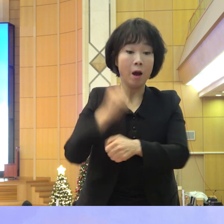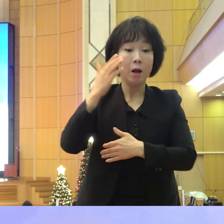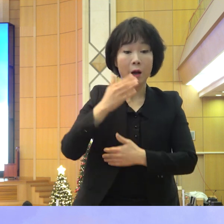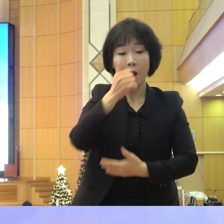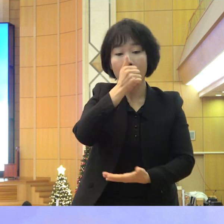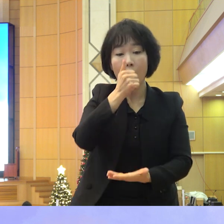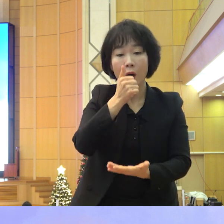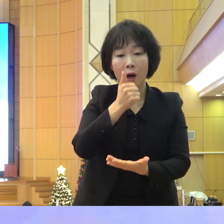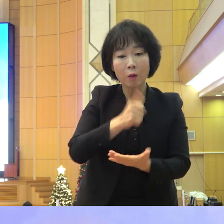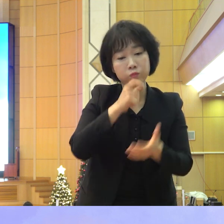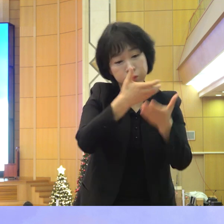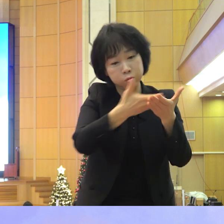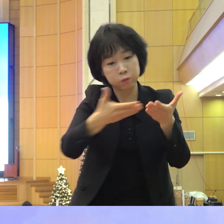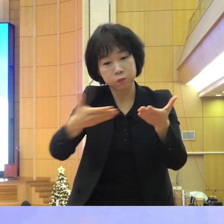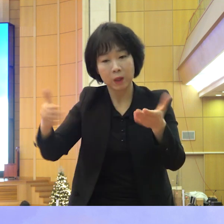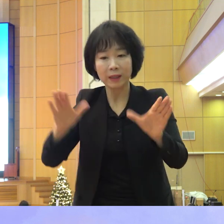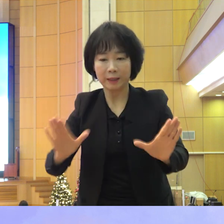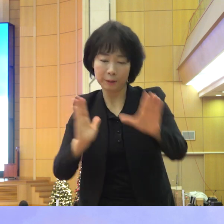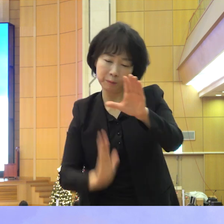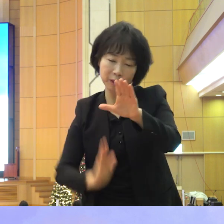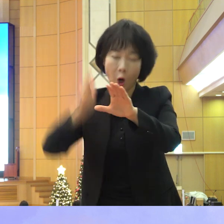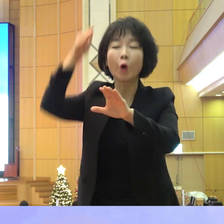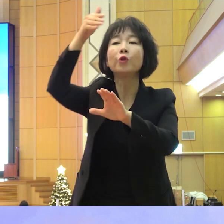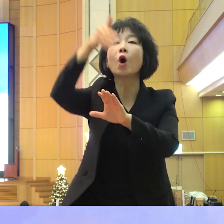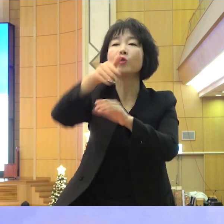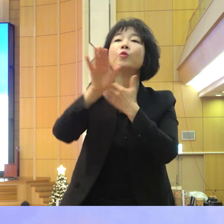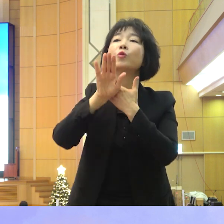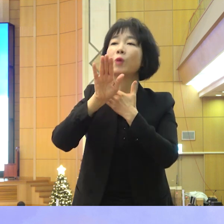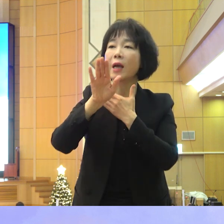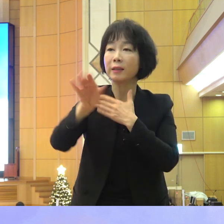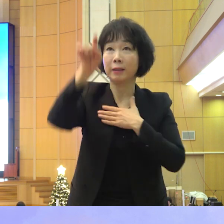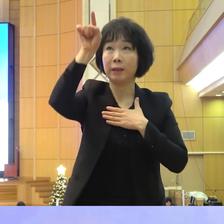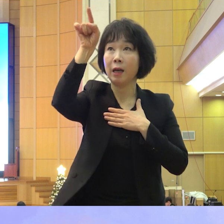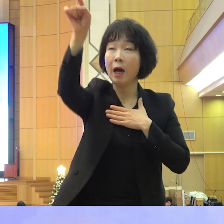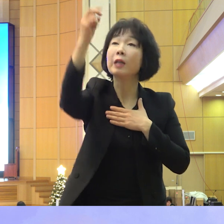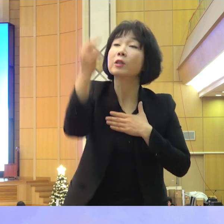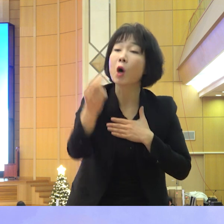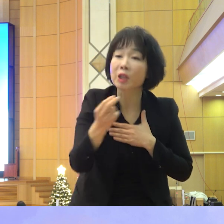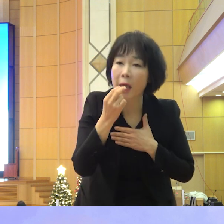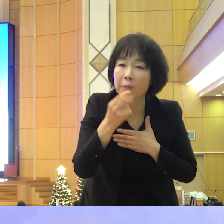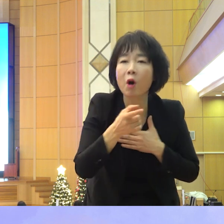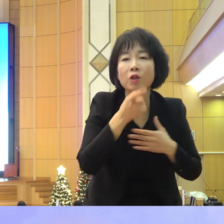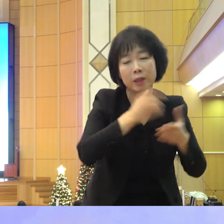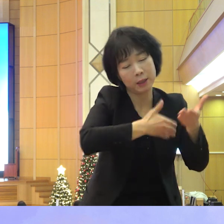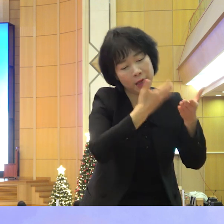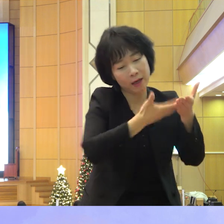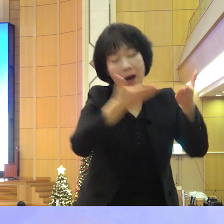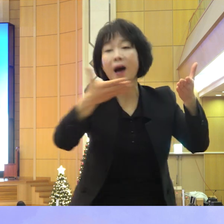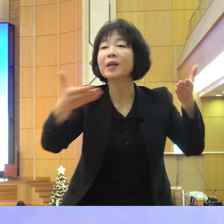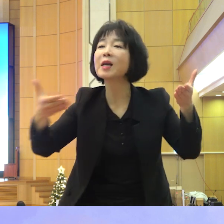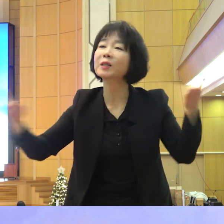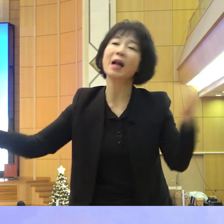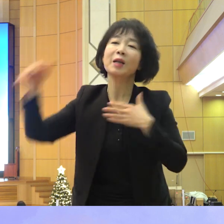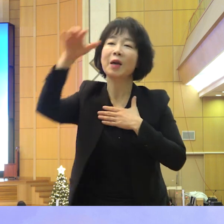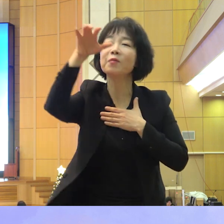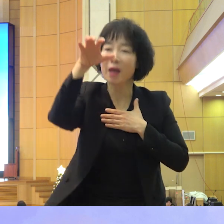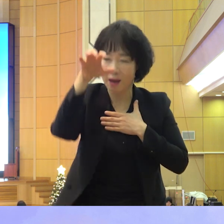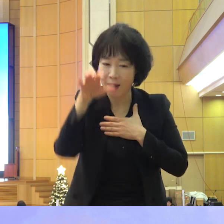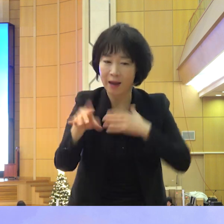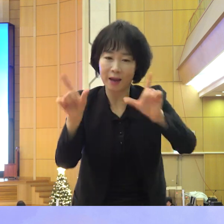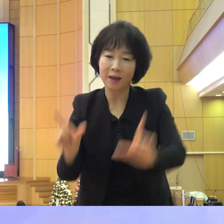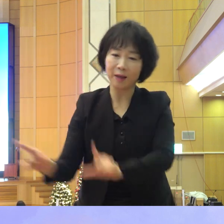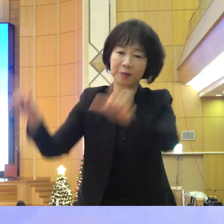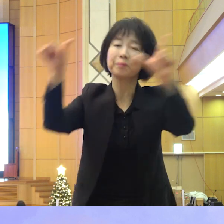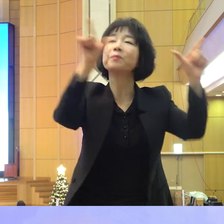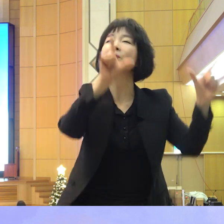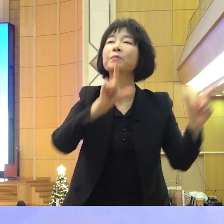형통하겠네. 그 요단강을 내가 지금 건넌 후에는 저 생명 시냇가에